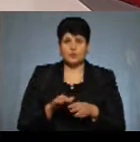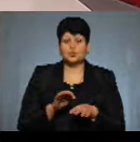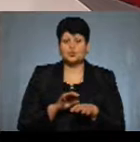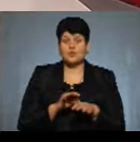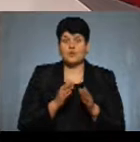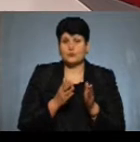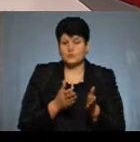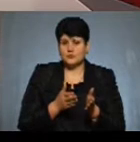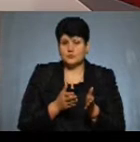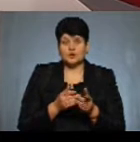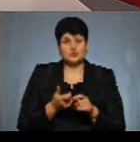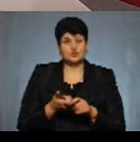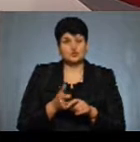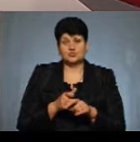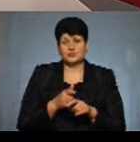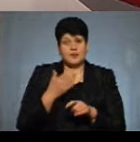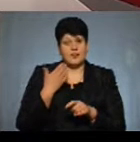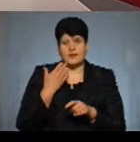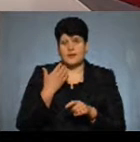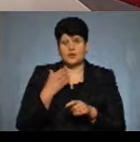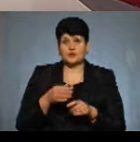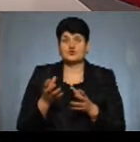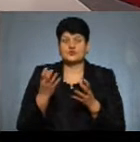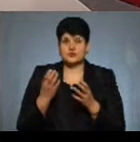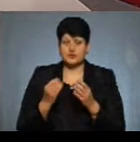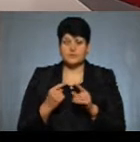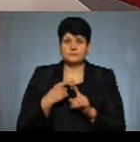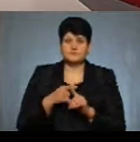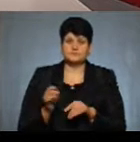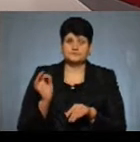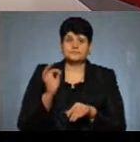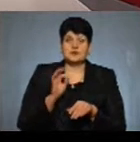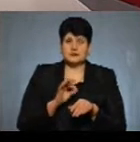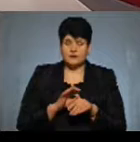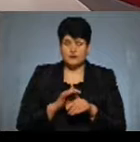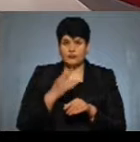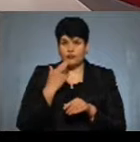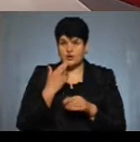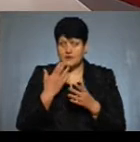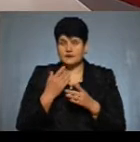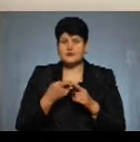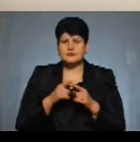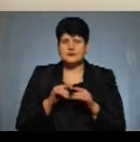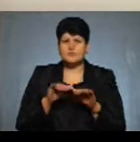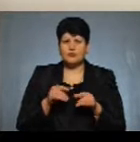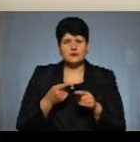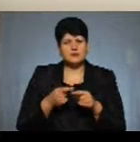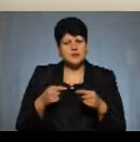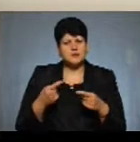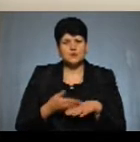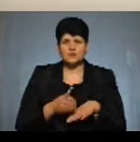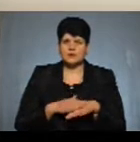супутню патологію, дуже легко захворіти і, відповідно, це призводить потім до